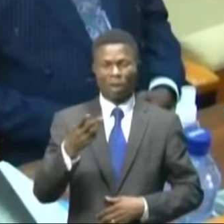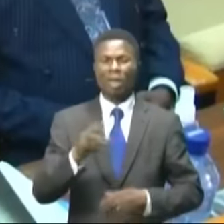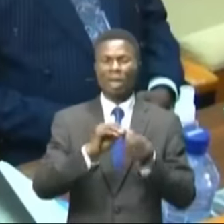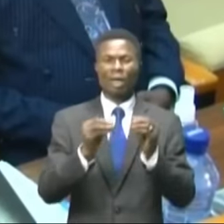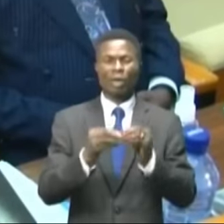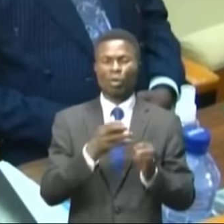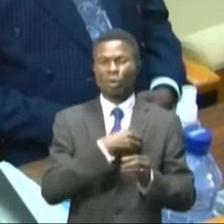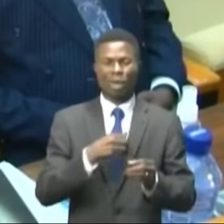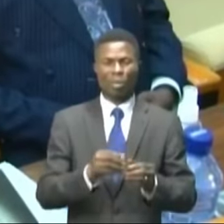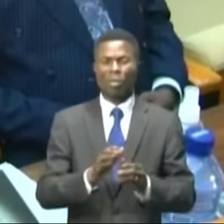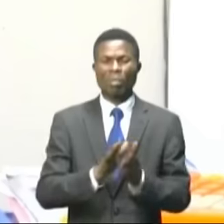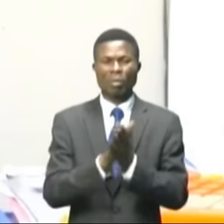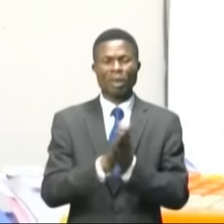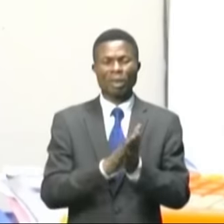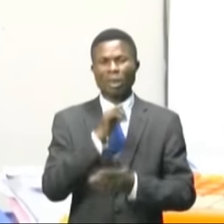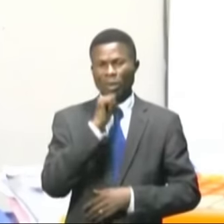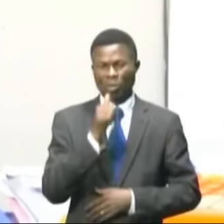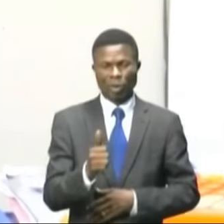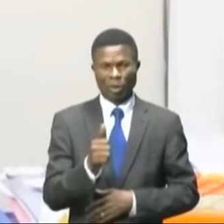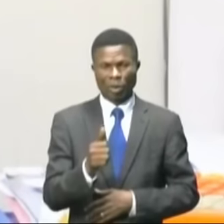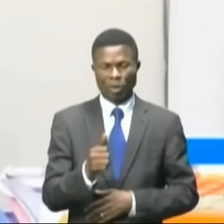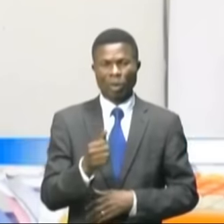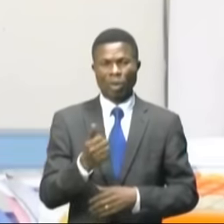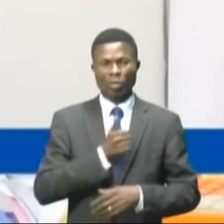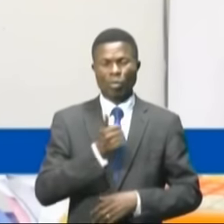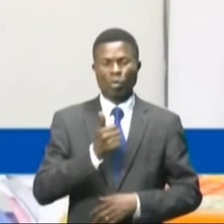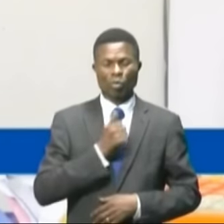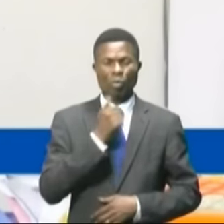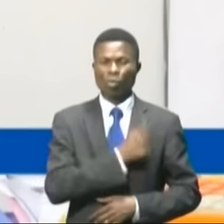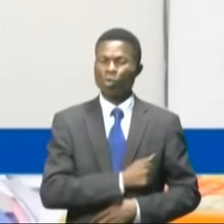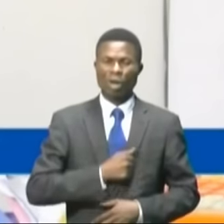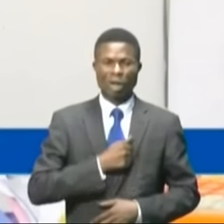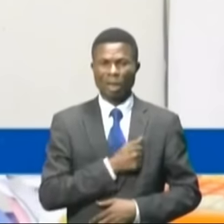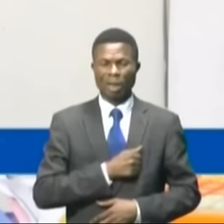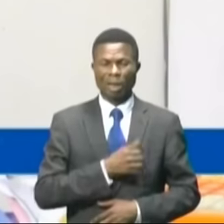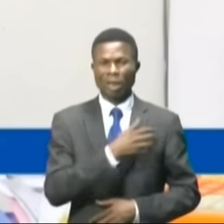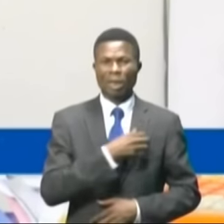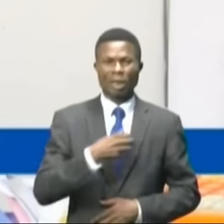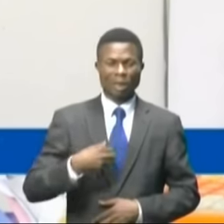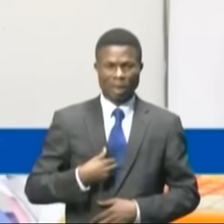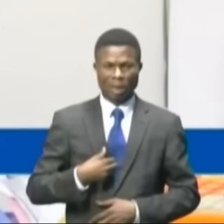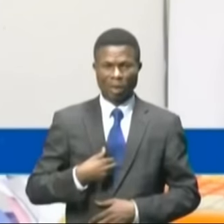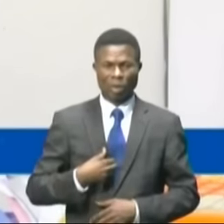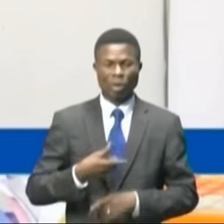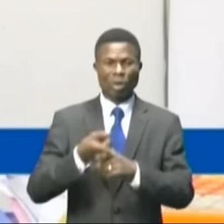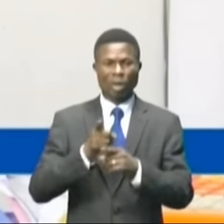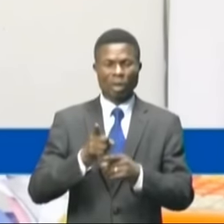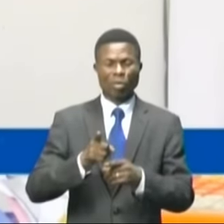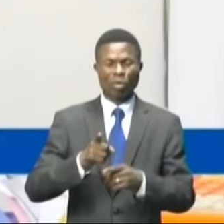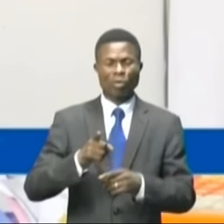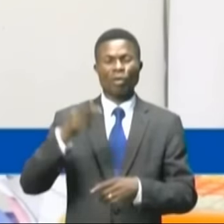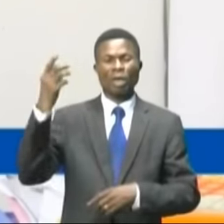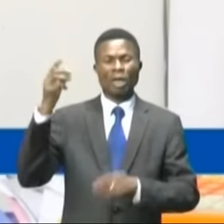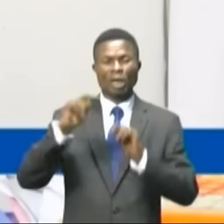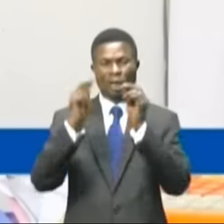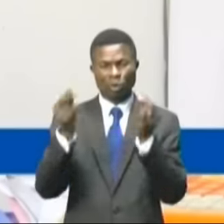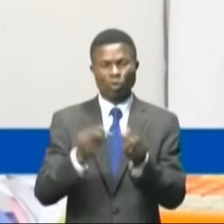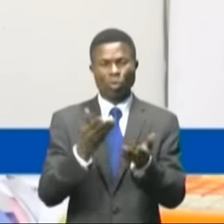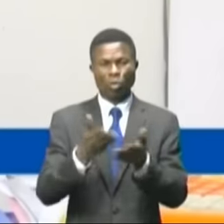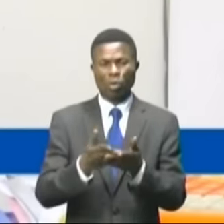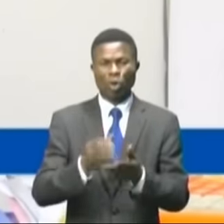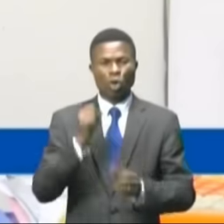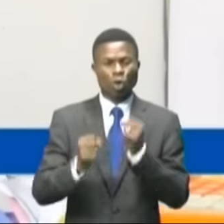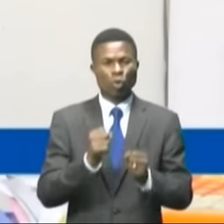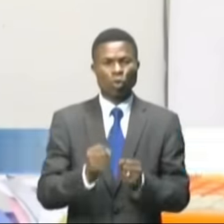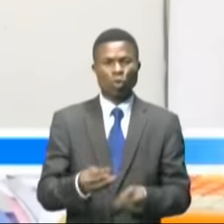pas totalement pris en compte. Moi, personnellement, je suis dans les regrets de voir que les femmes qui sont sorties députées n'ont pas eu le courage